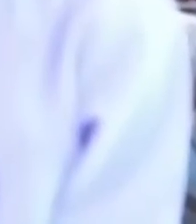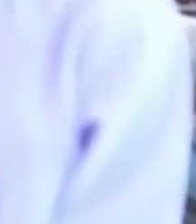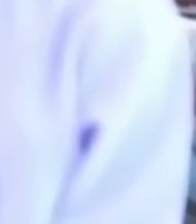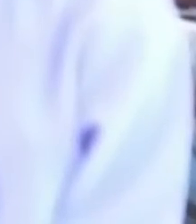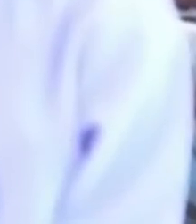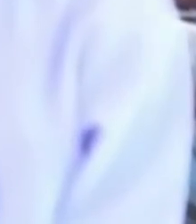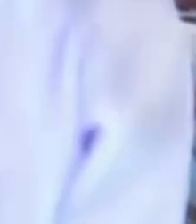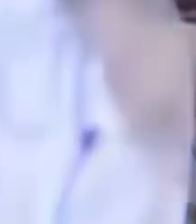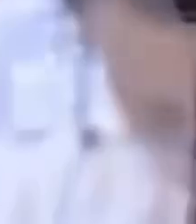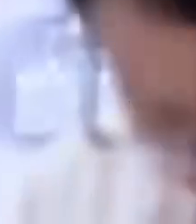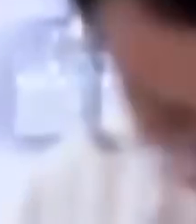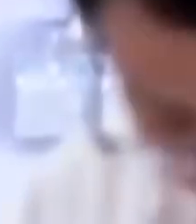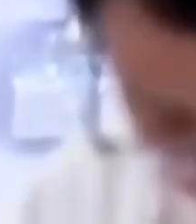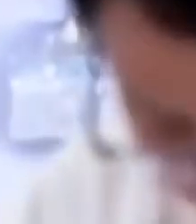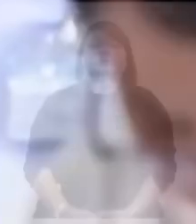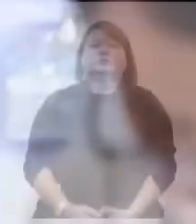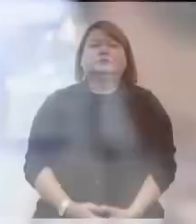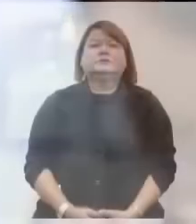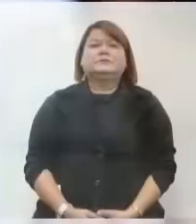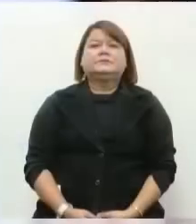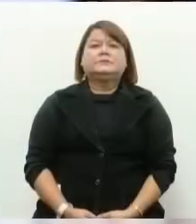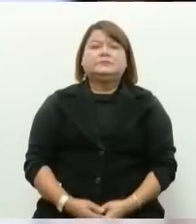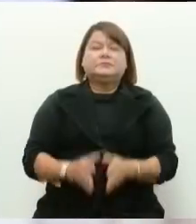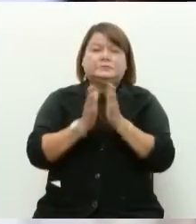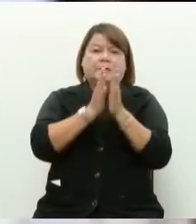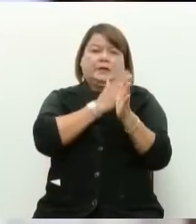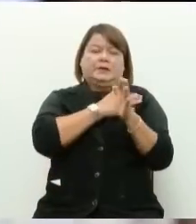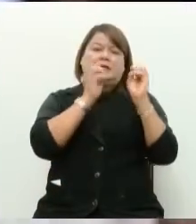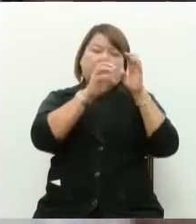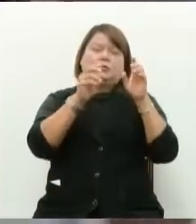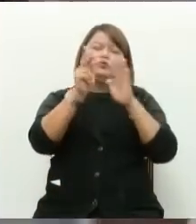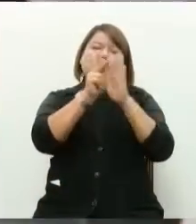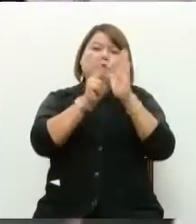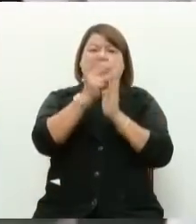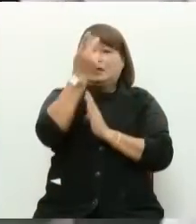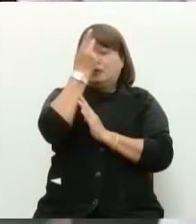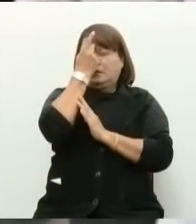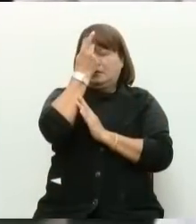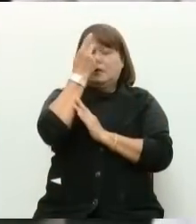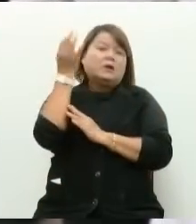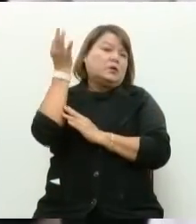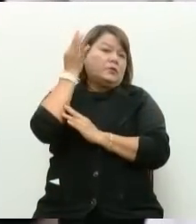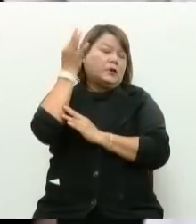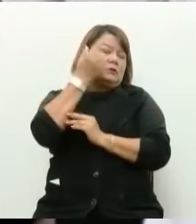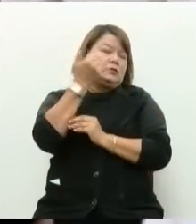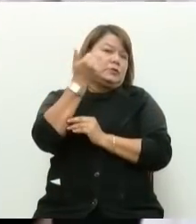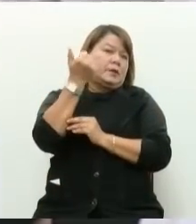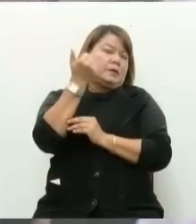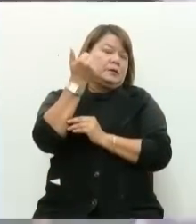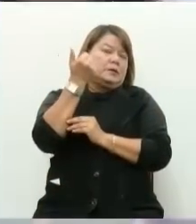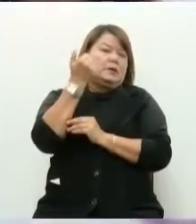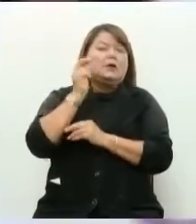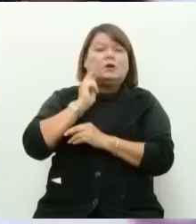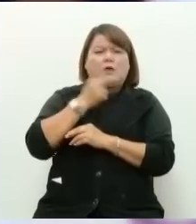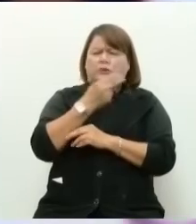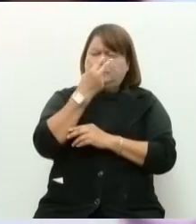พระอาจารย์ได้สอนในเรื่องของกฎแห่งกรรมค่ะซึ่งถ้าเราฟังโดยทั่วๆไปเนี่ยเราก็